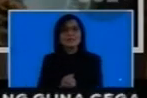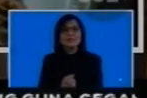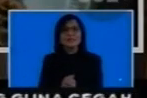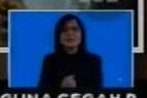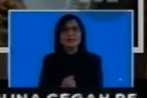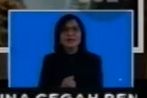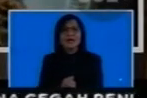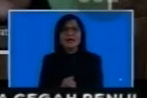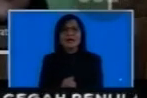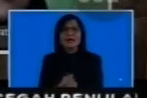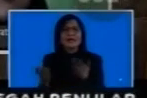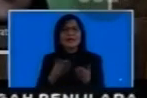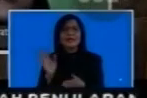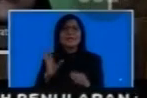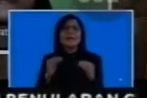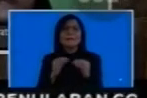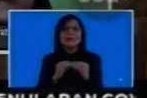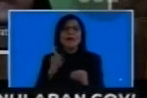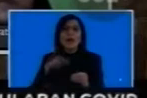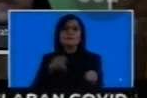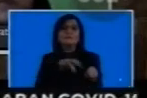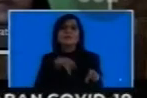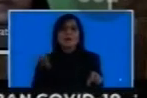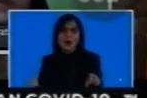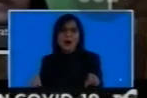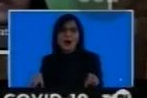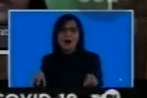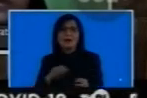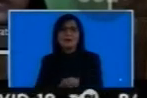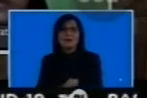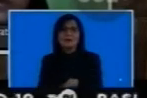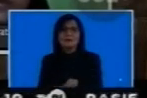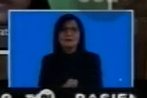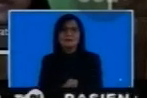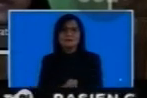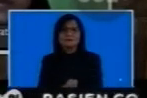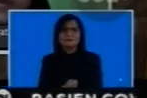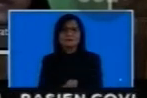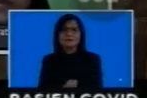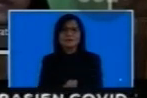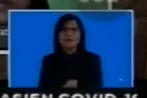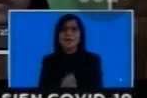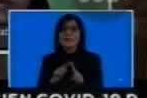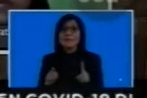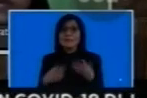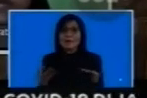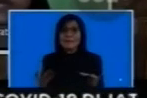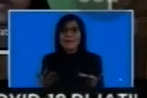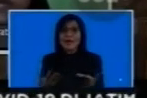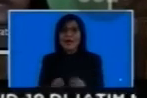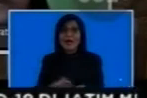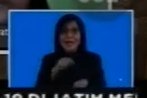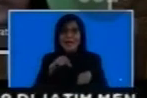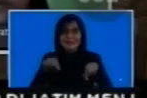dikerjakan kadang-kadang. Jadi harus pindah ya? Iya. Oke, tapi gimana? Sekarang saya